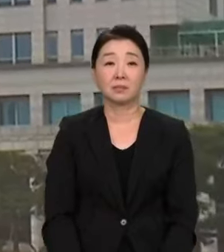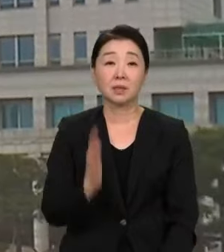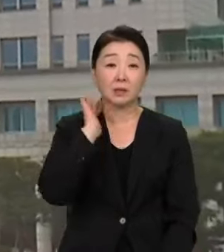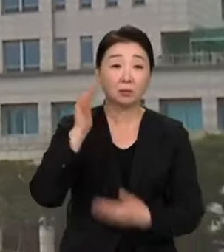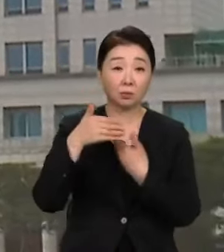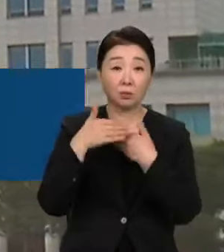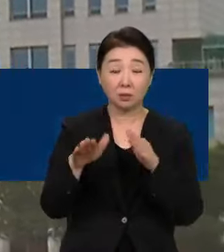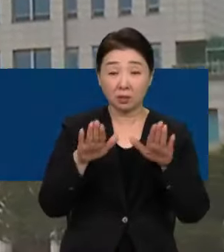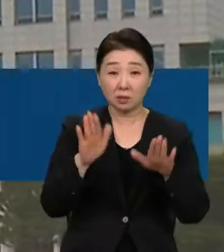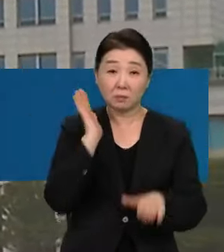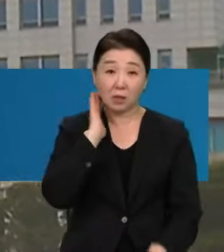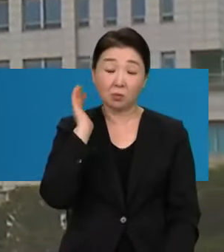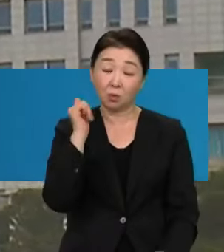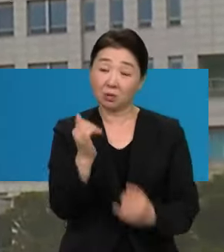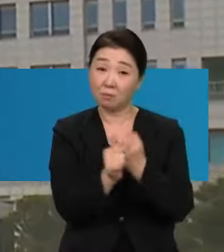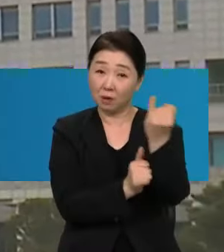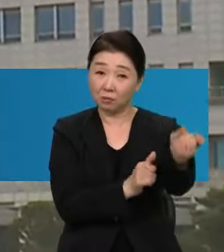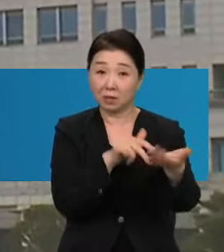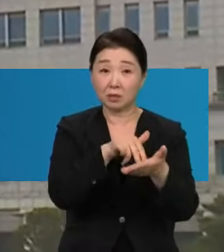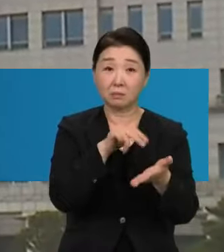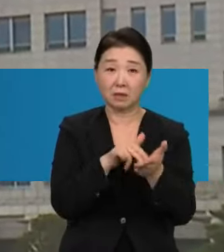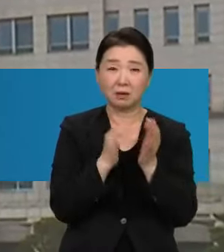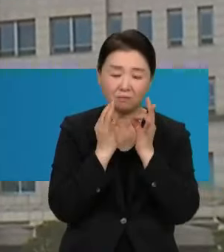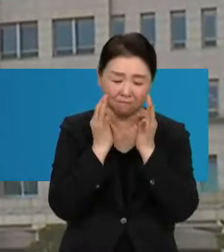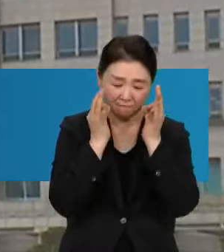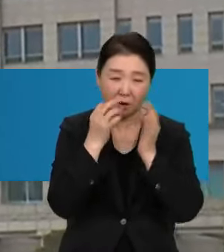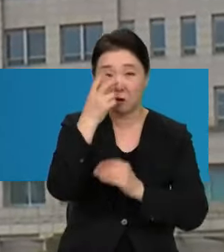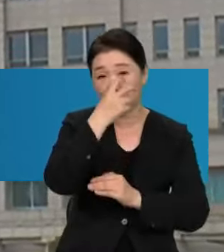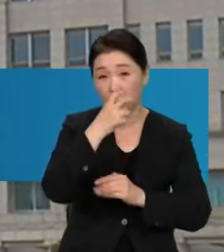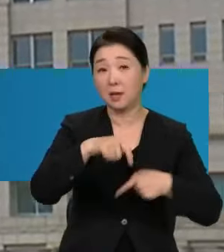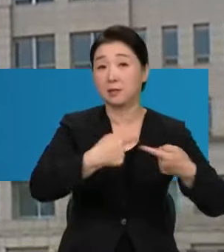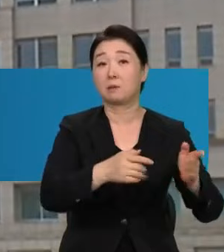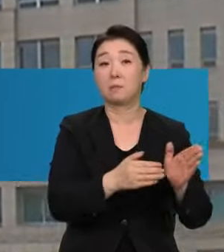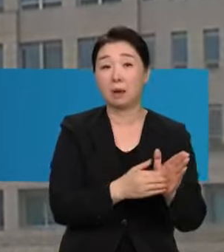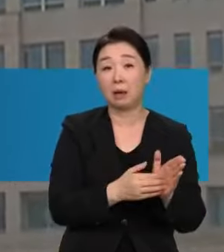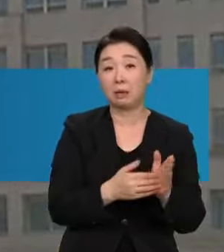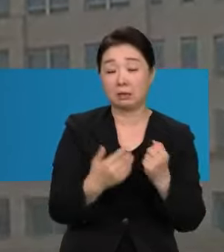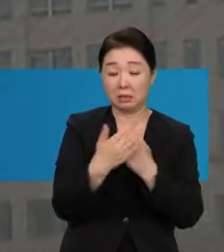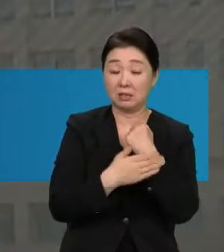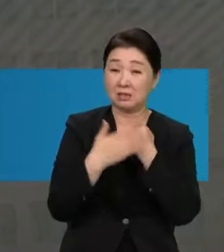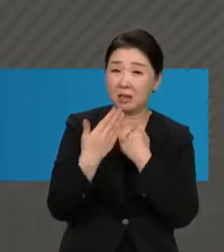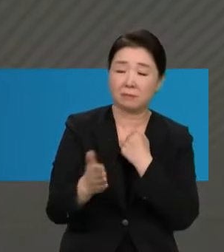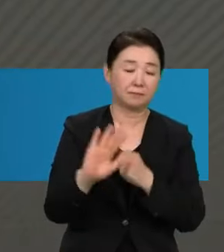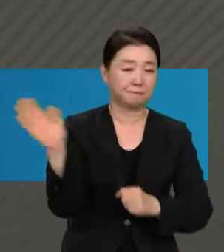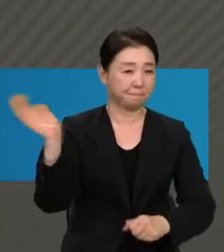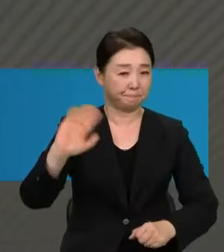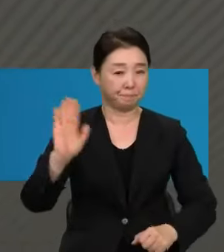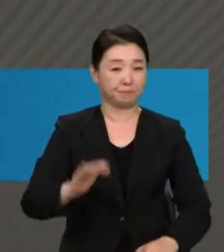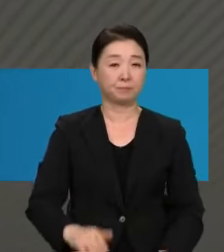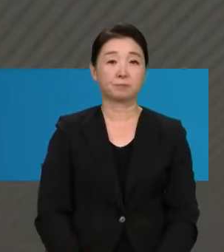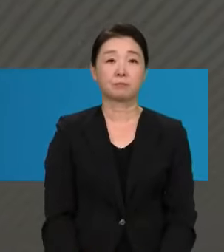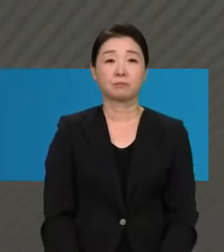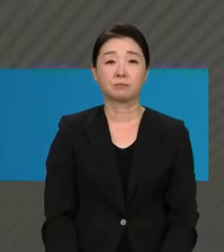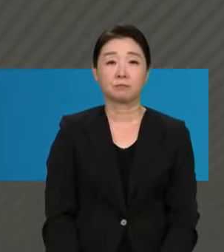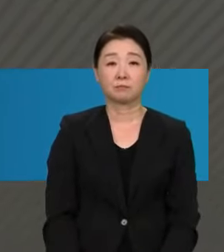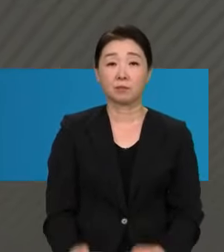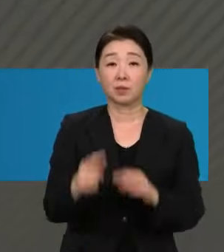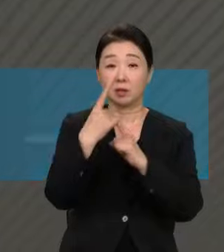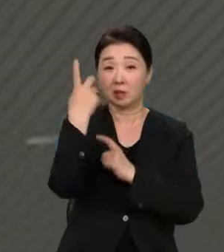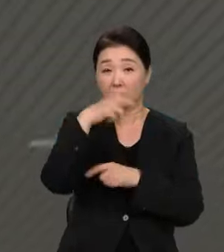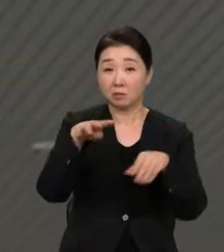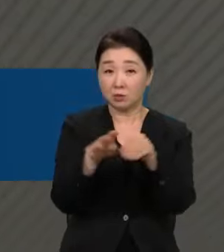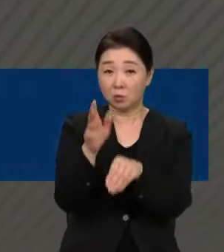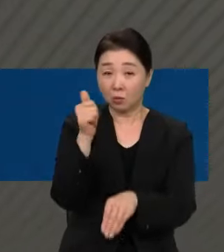대통령실은 현직 대통령 배우자로서 최선을 다해 조사했다며 특해 논란에 적극 반박했습니다 이원석